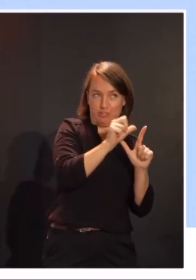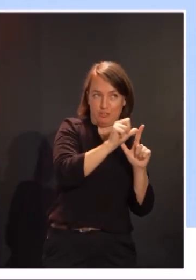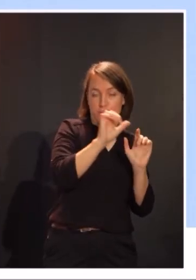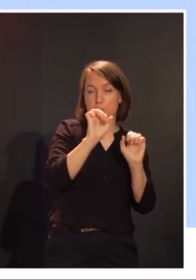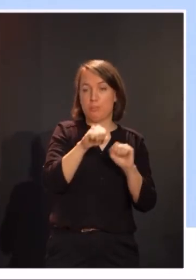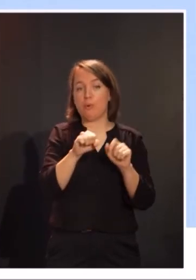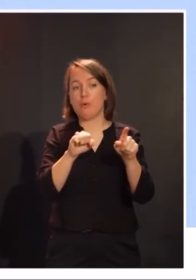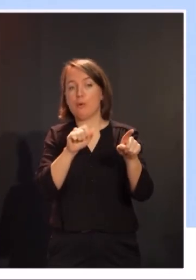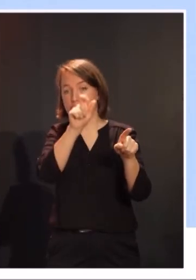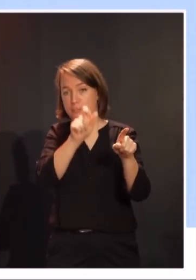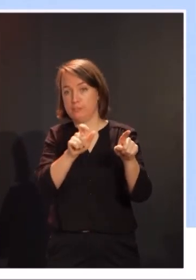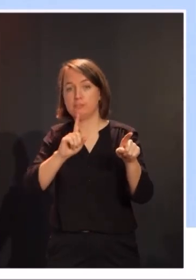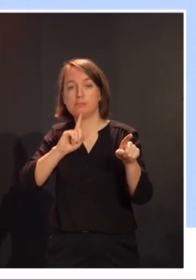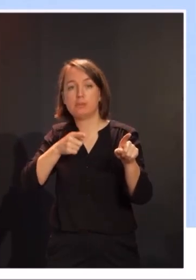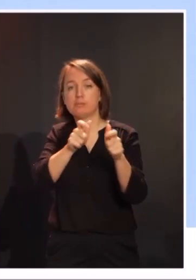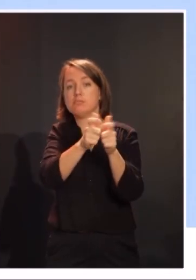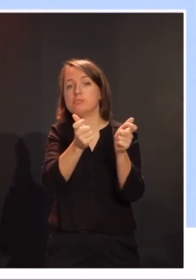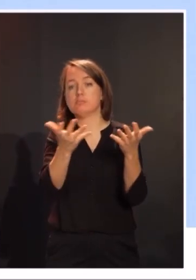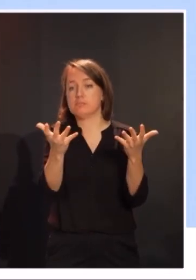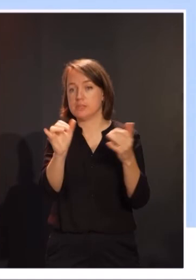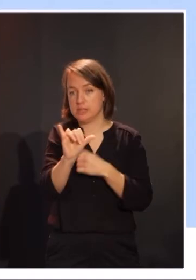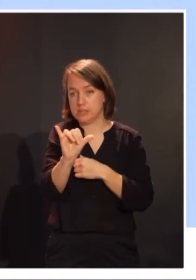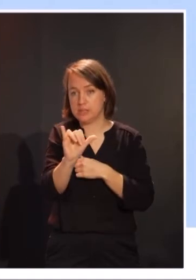et le réseau Comet peut également